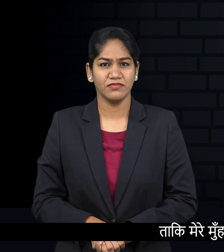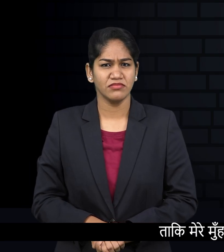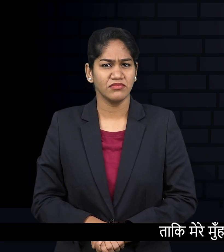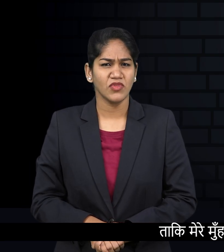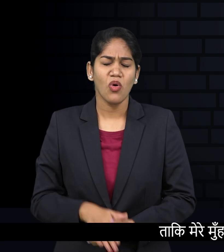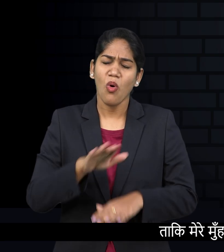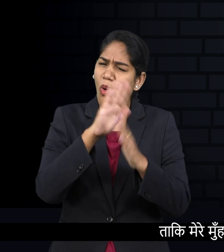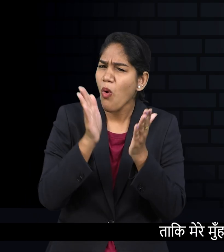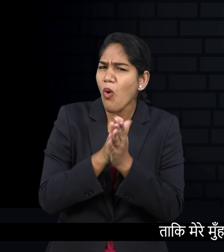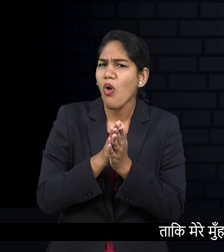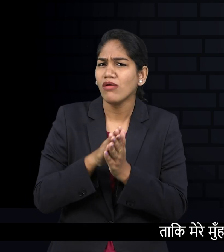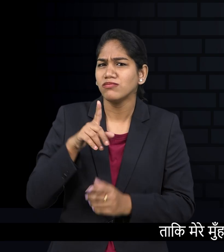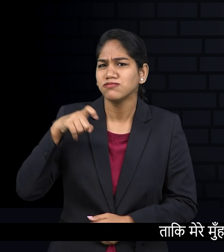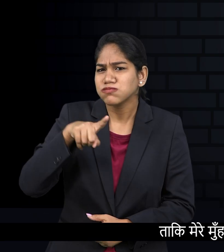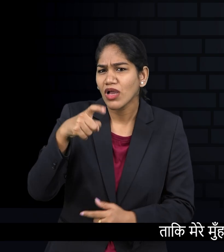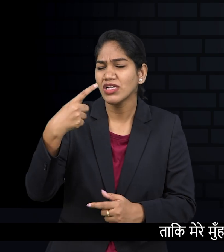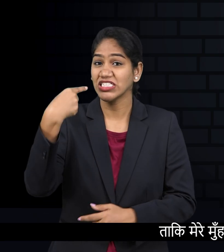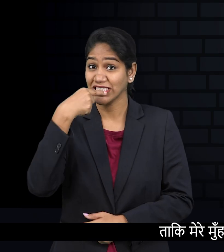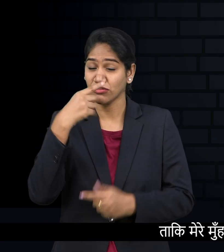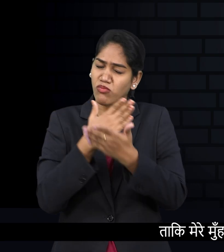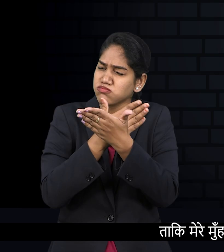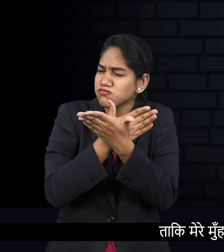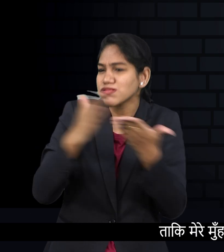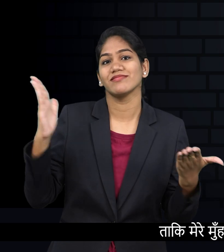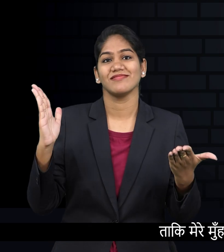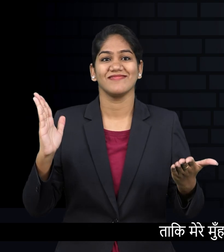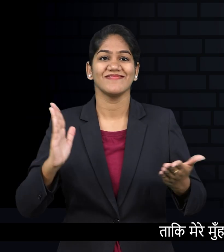ताकि मेरे मुंह के सभी कीटाणु दूर हो जाएं।